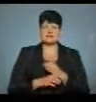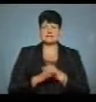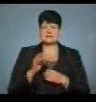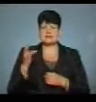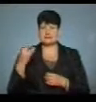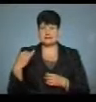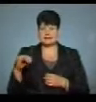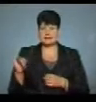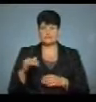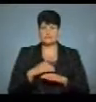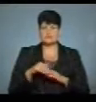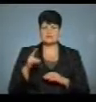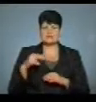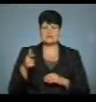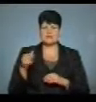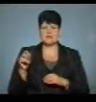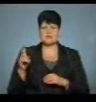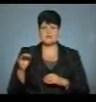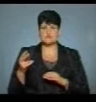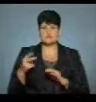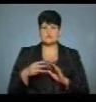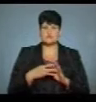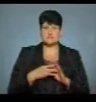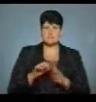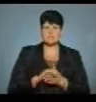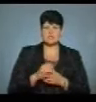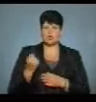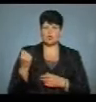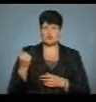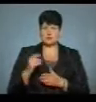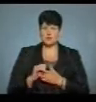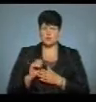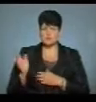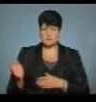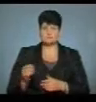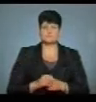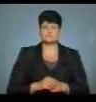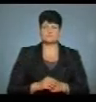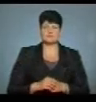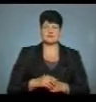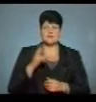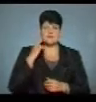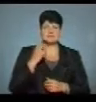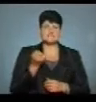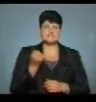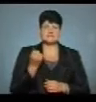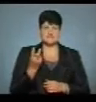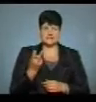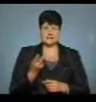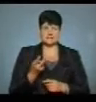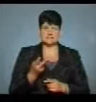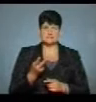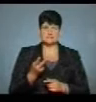на вулиці Данила Галицького 28, на Миру 11, на Дружбі, на Київській 12, це по